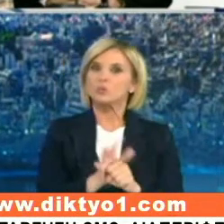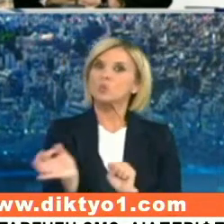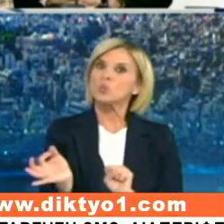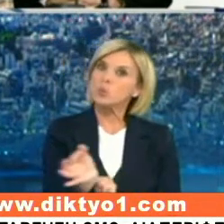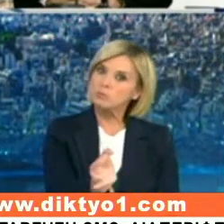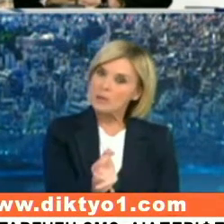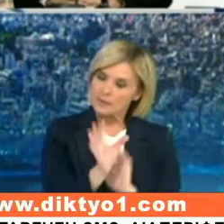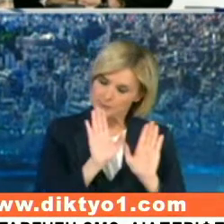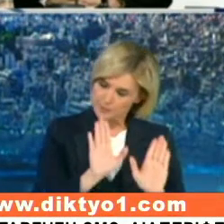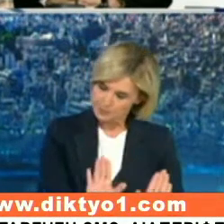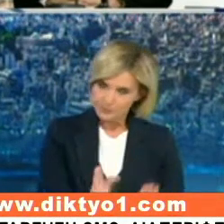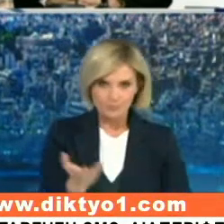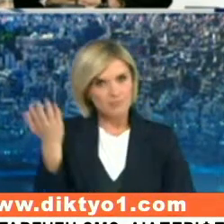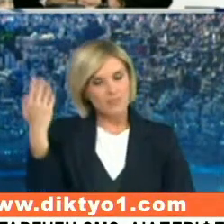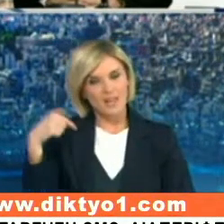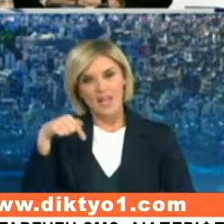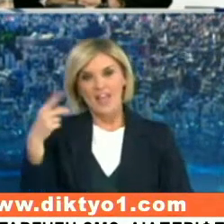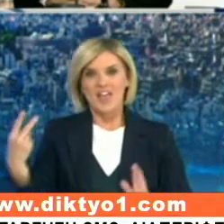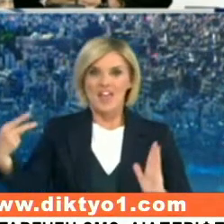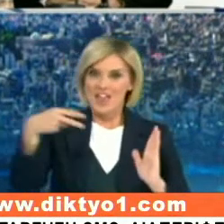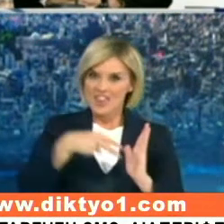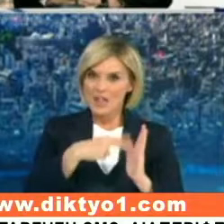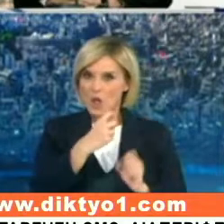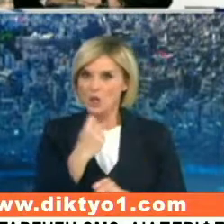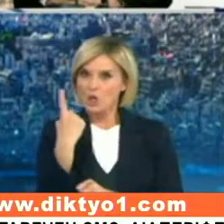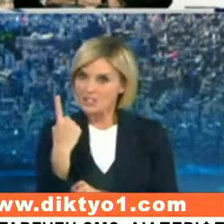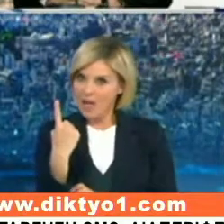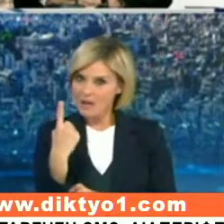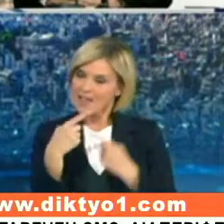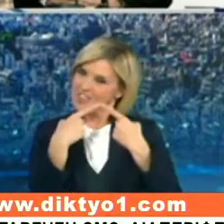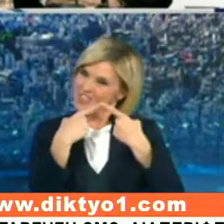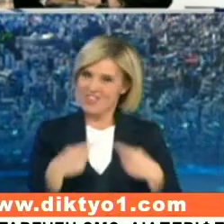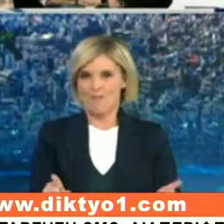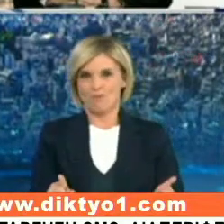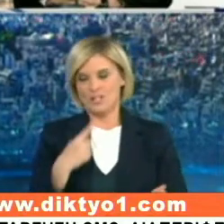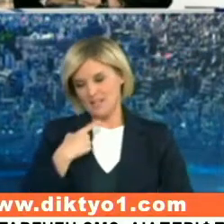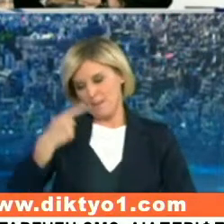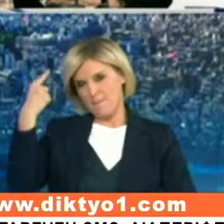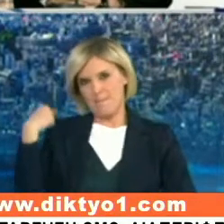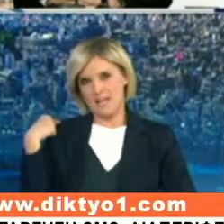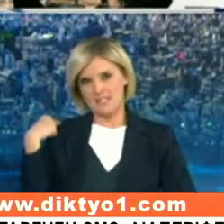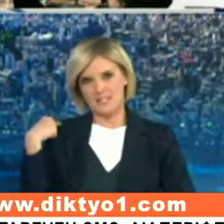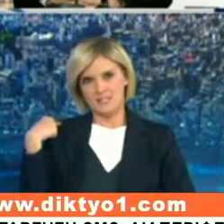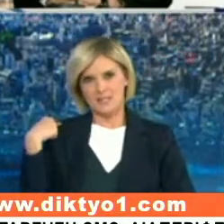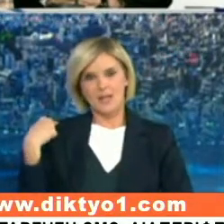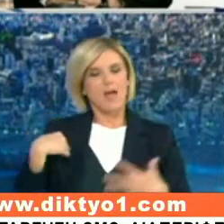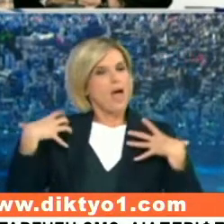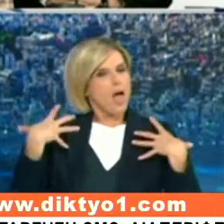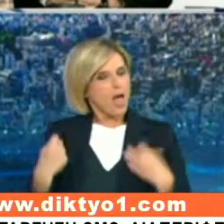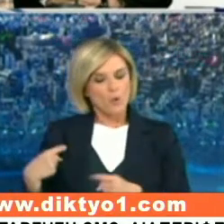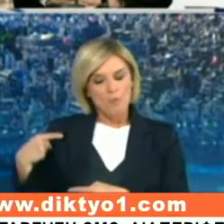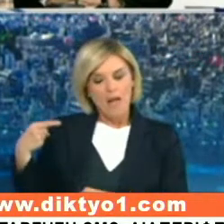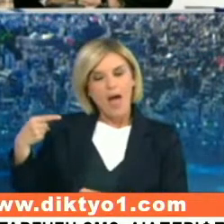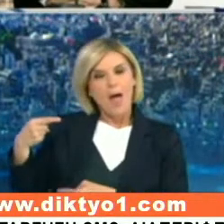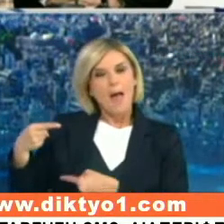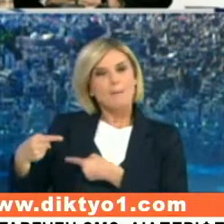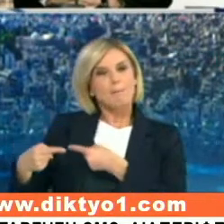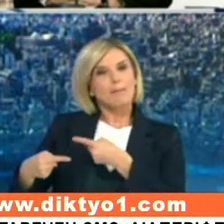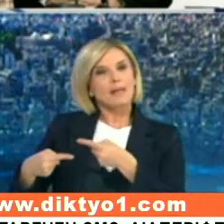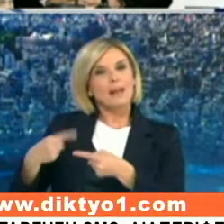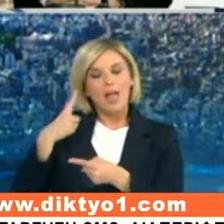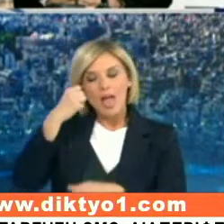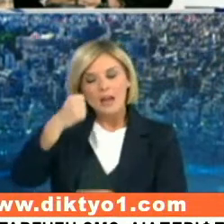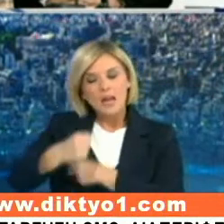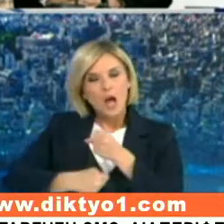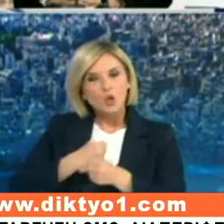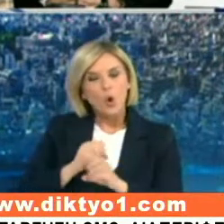το 2021 δεν είναι το 2020. Έχοντας ζήσει ένα χρόνο πλέον με την πανδημία, γνωρίζουμε πολύ καλύτερα